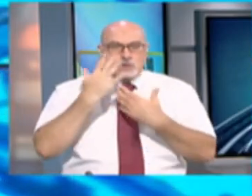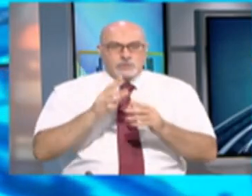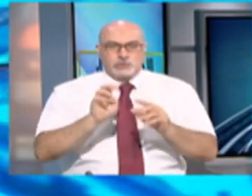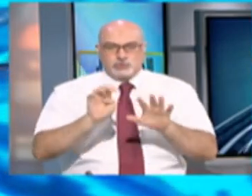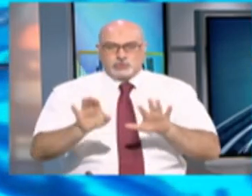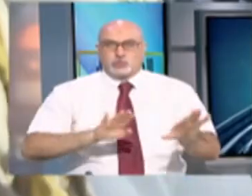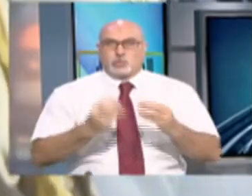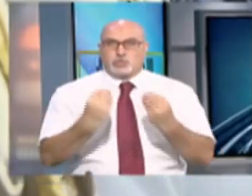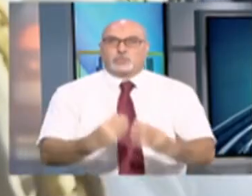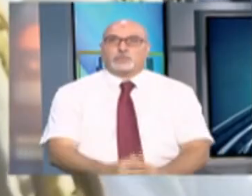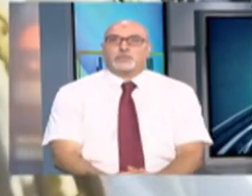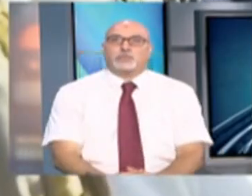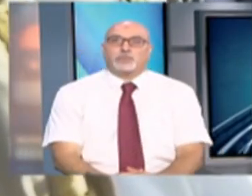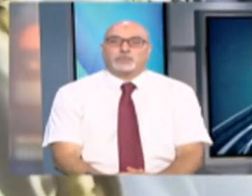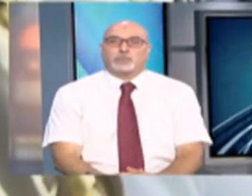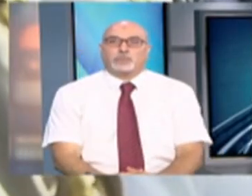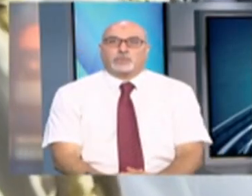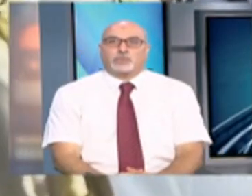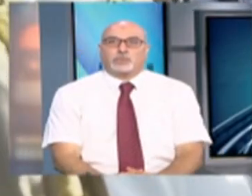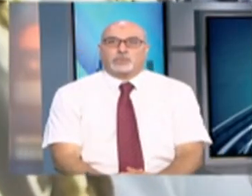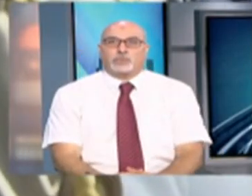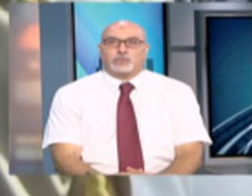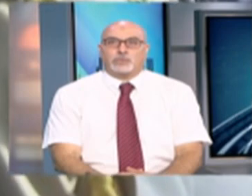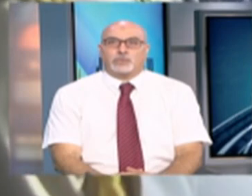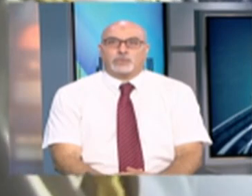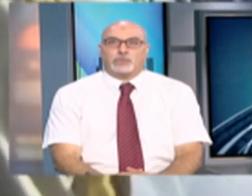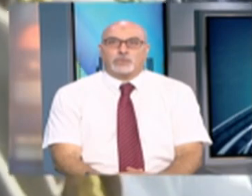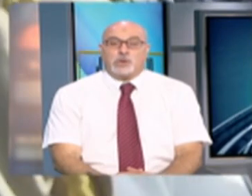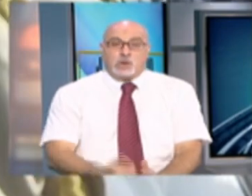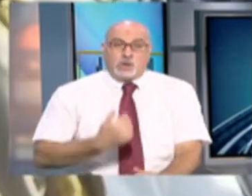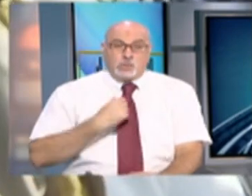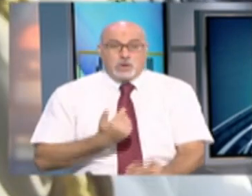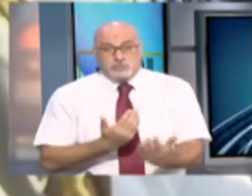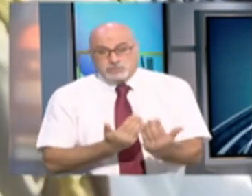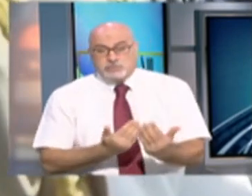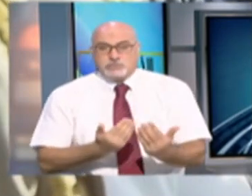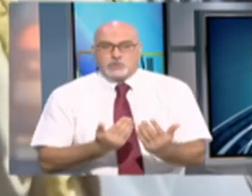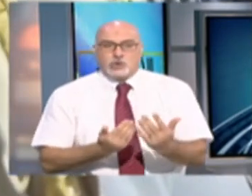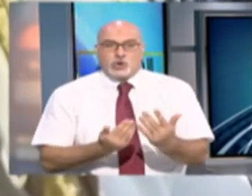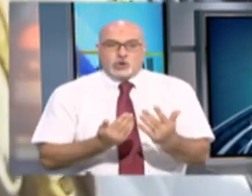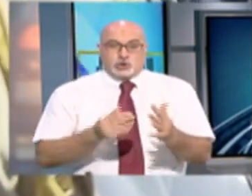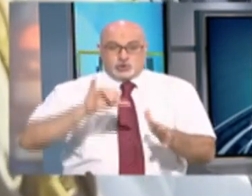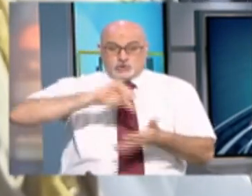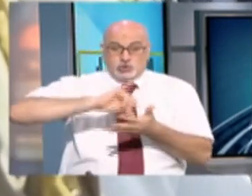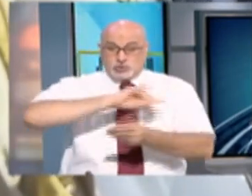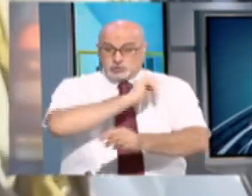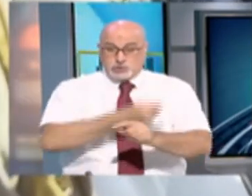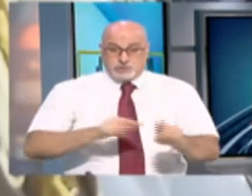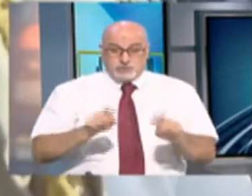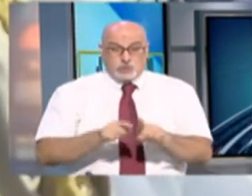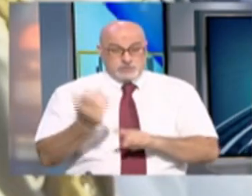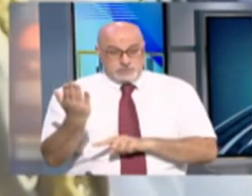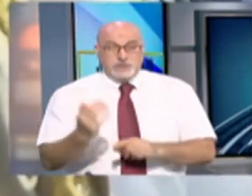بصيانته. أنا شو اللي نتمناه بالنسبة لمركب مثل هذا،